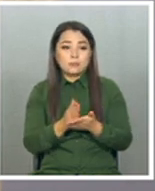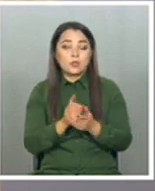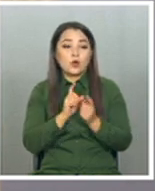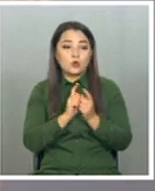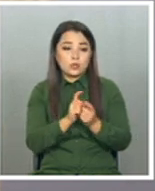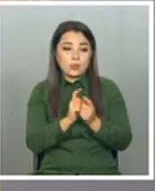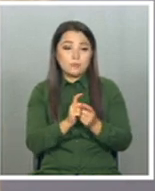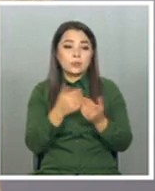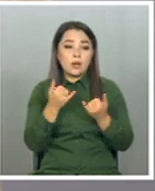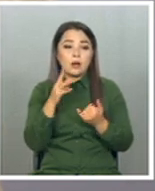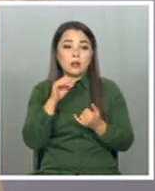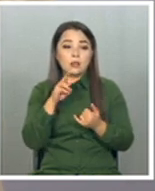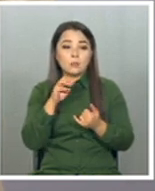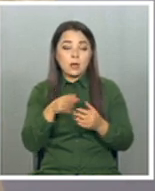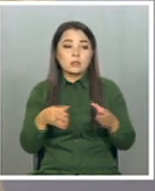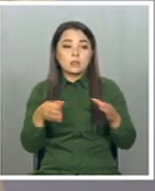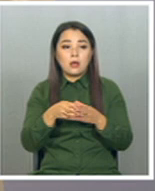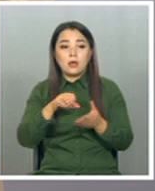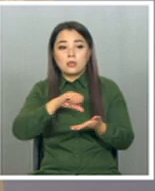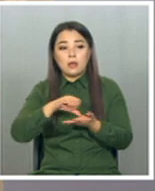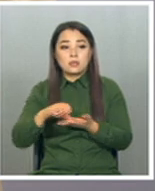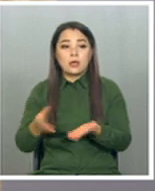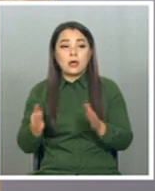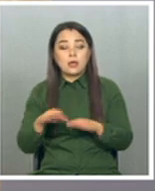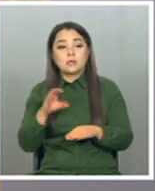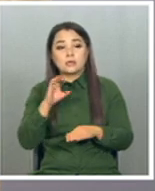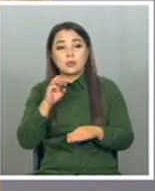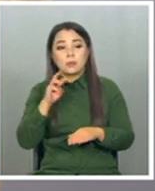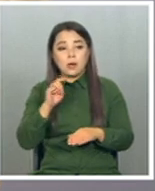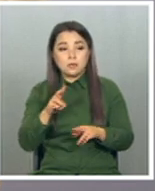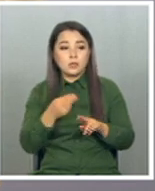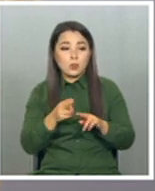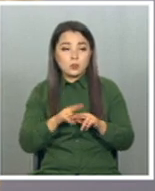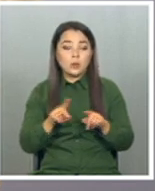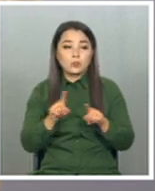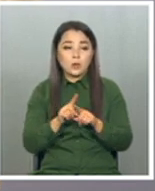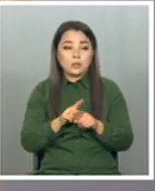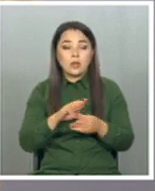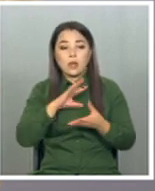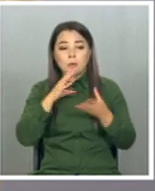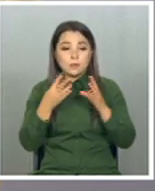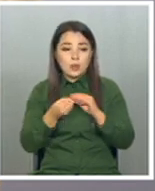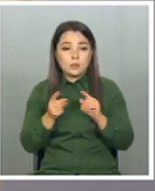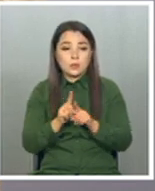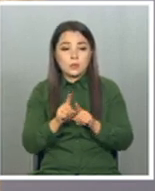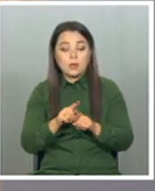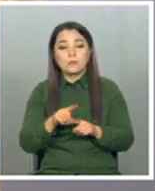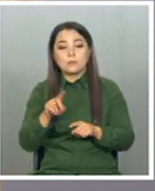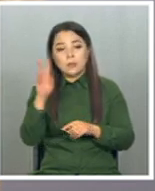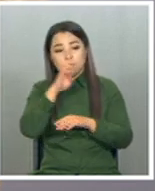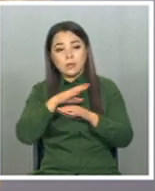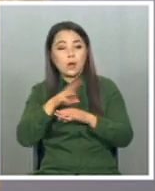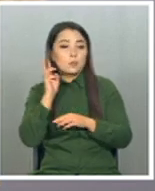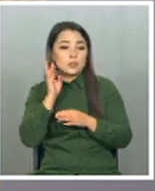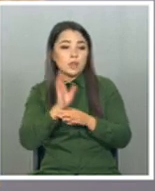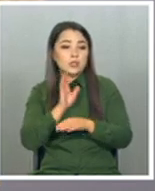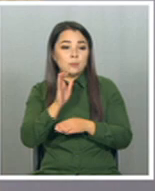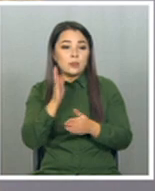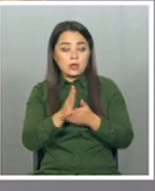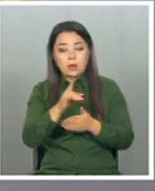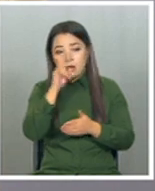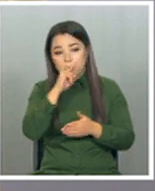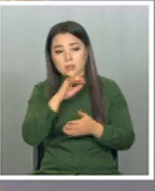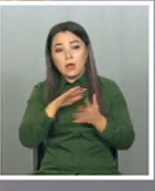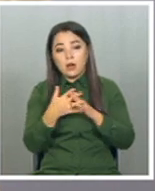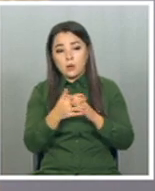Қалмақтар қапыда соғу үшін есімханға бітімгершілік ұсыныстармен елші жіберіп, артынан қазақ